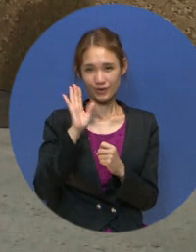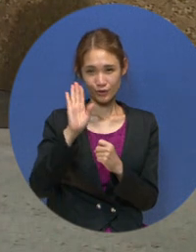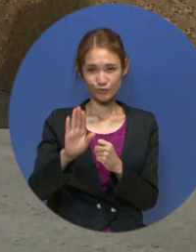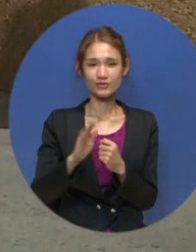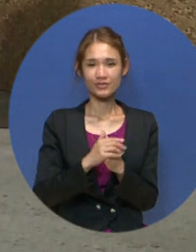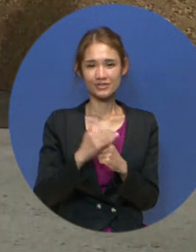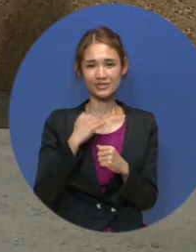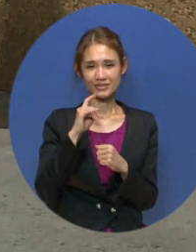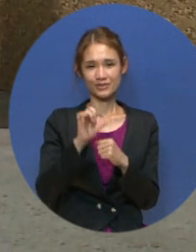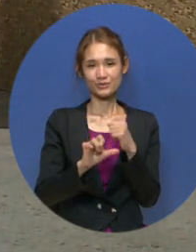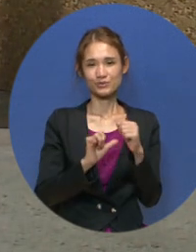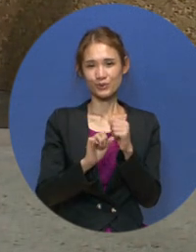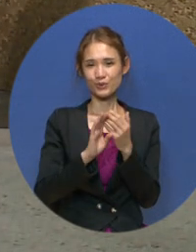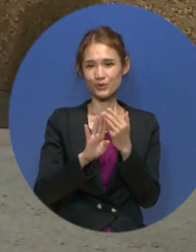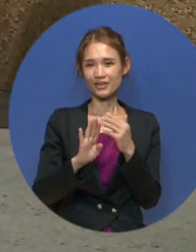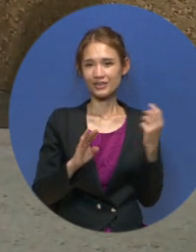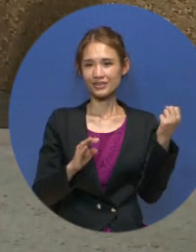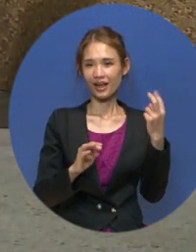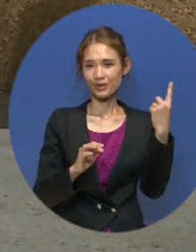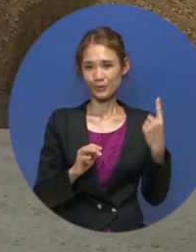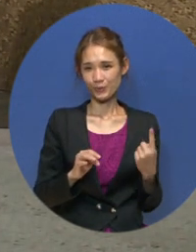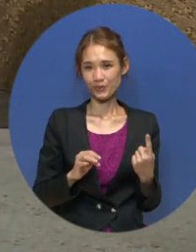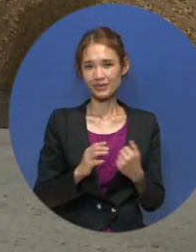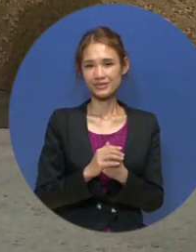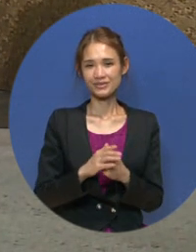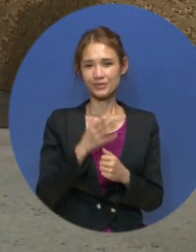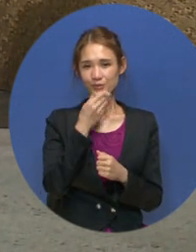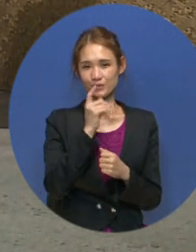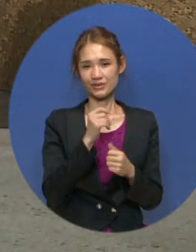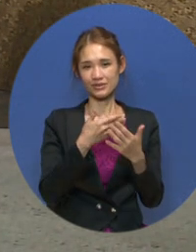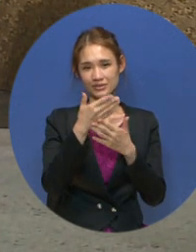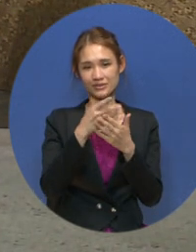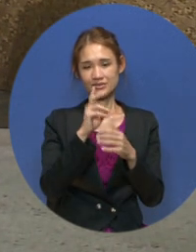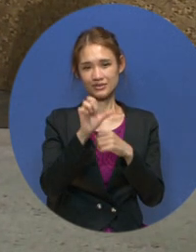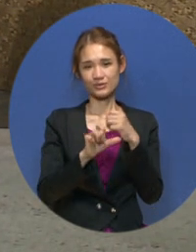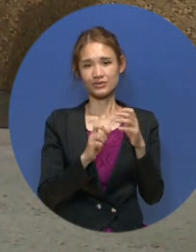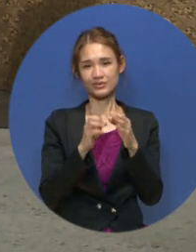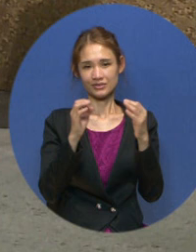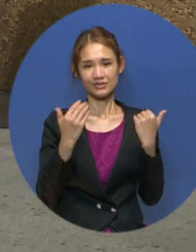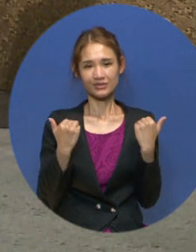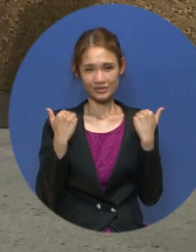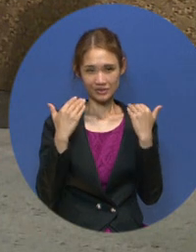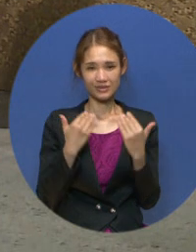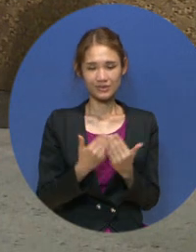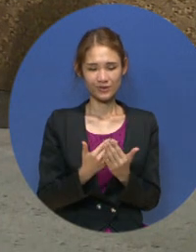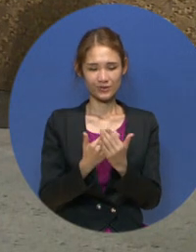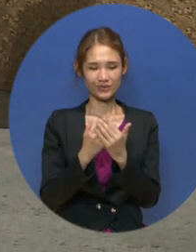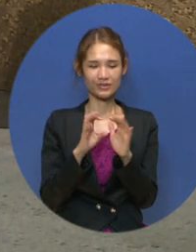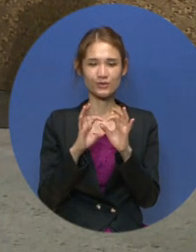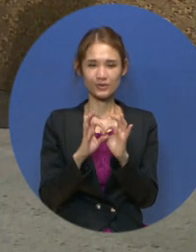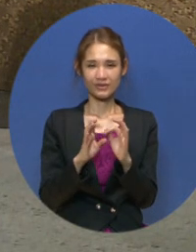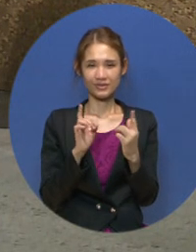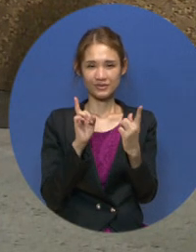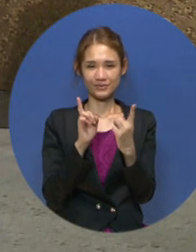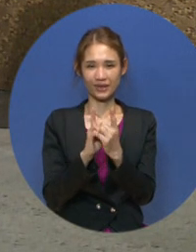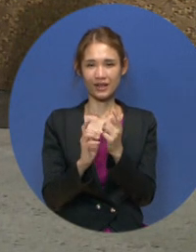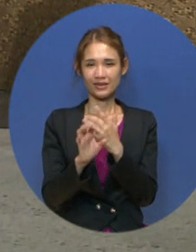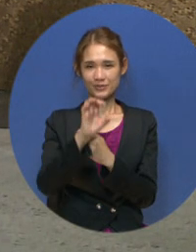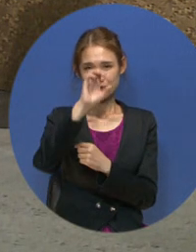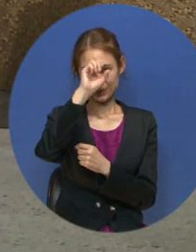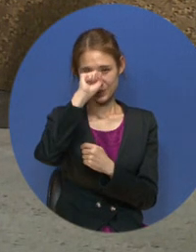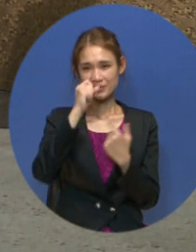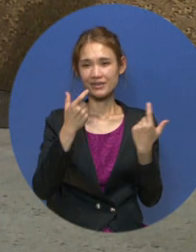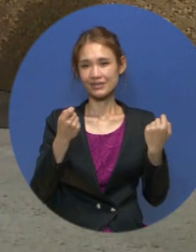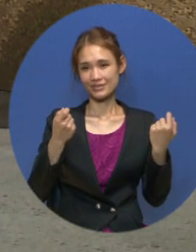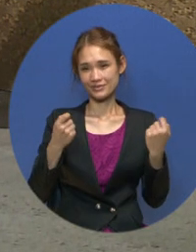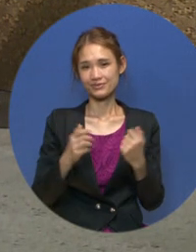후에 제가 다시 한번 오겠습니다. 네. 저희 복지TV도 네. 45년 네. 계속 쭉 성장을 해서 네, 네. 그때 또 뵐 수 있으면